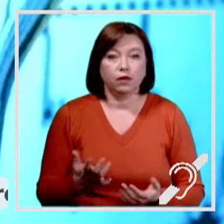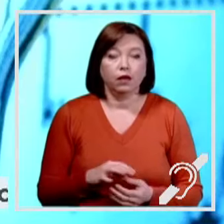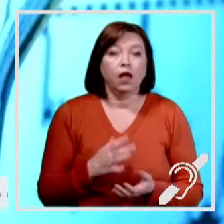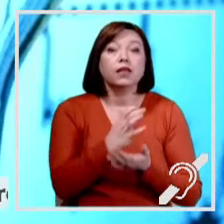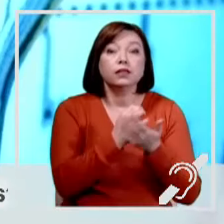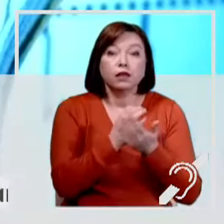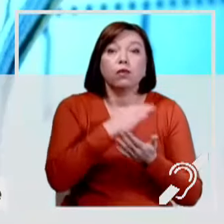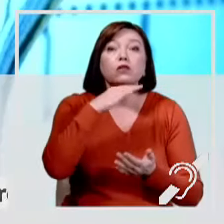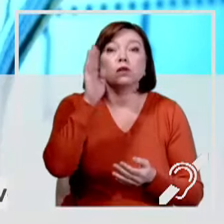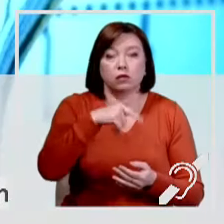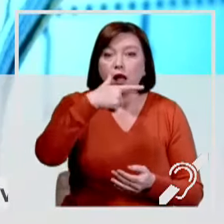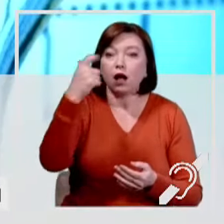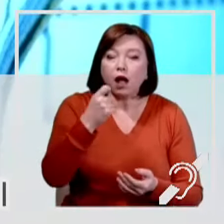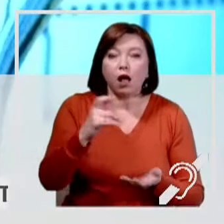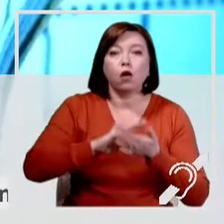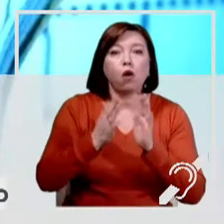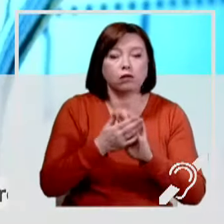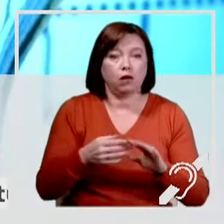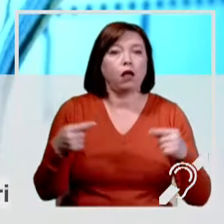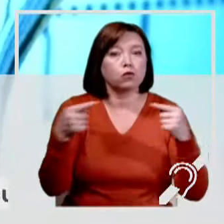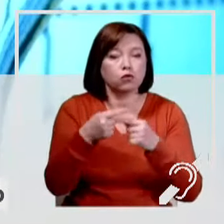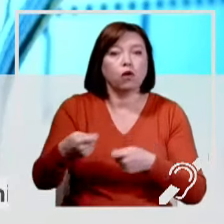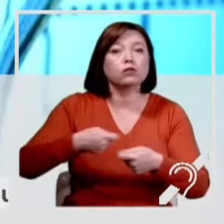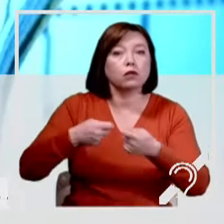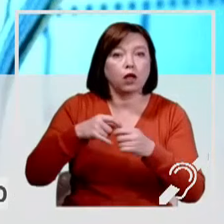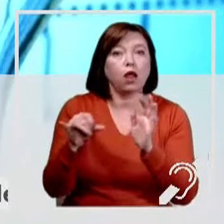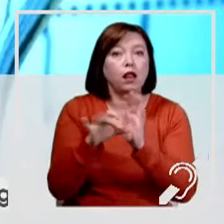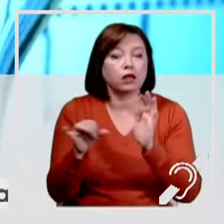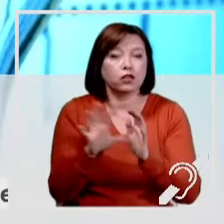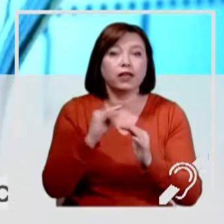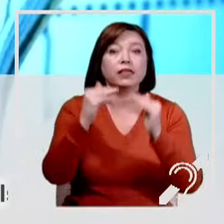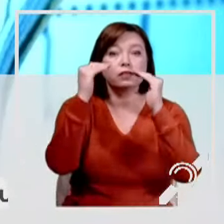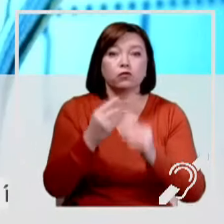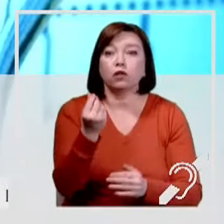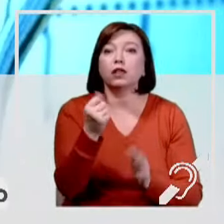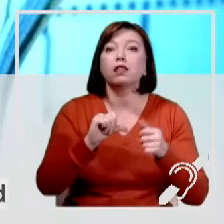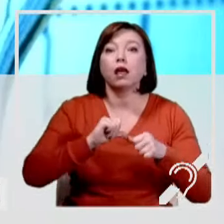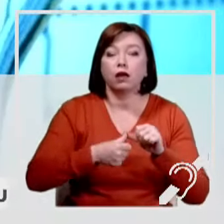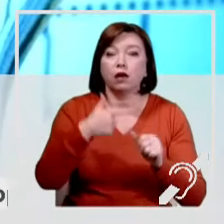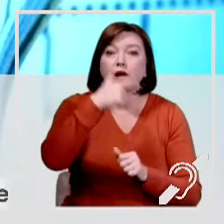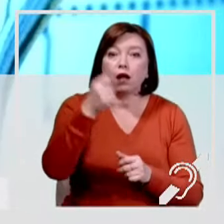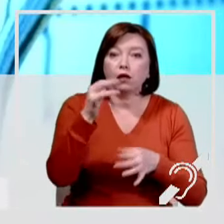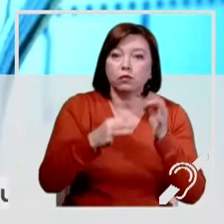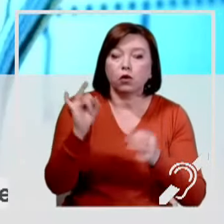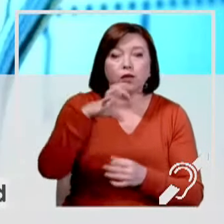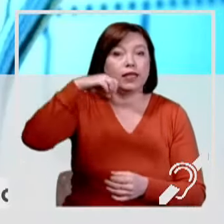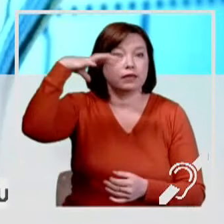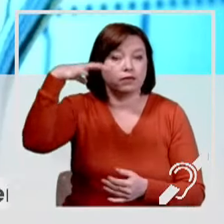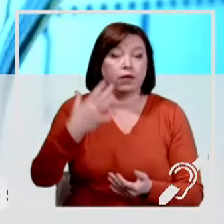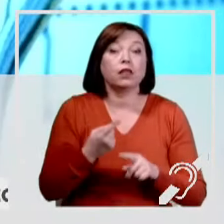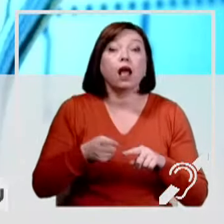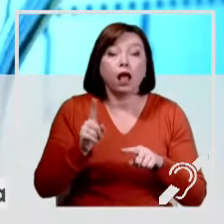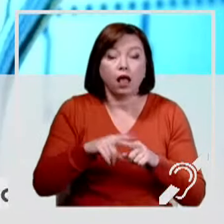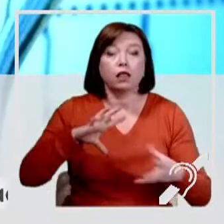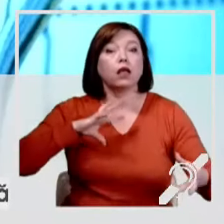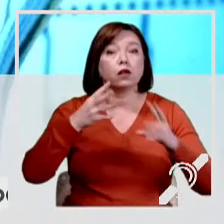Stocuri suficiente de gaz, contracte ferme de livrare a energiei electrice și scăderea tarifelor la gaze naturale și lumină. Acesta